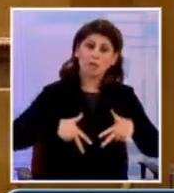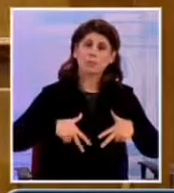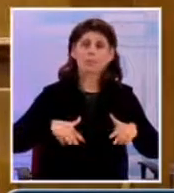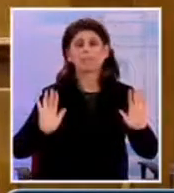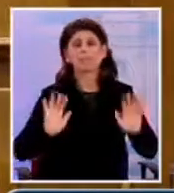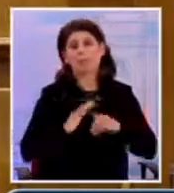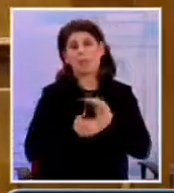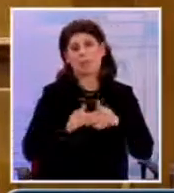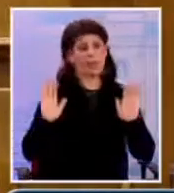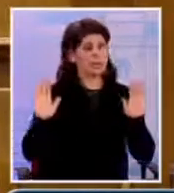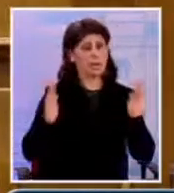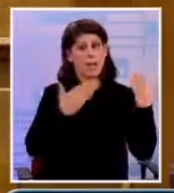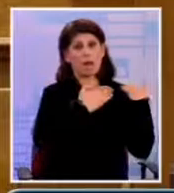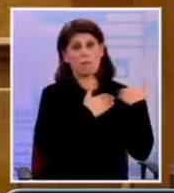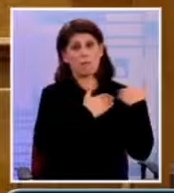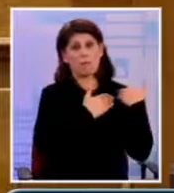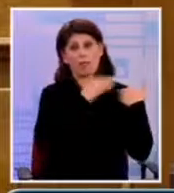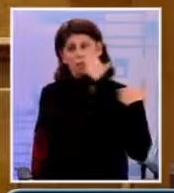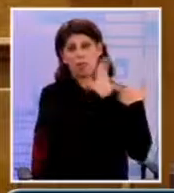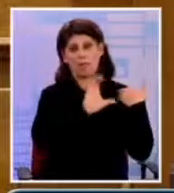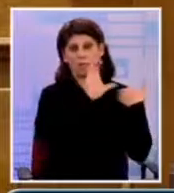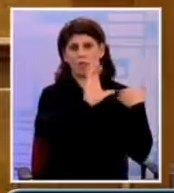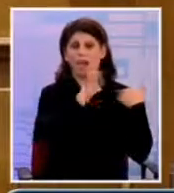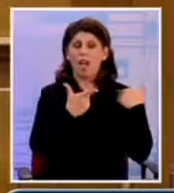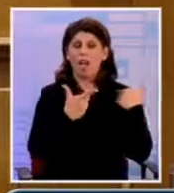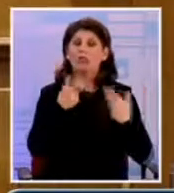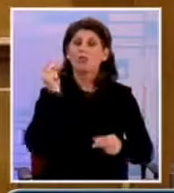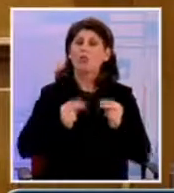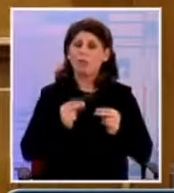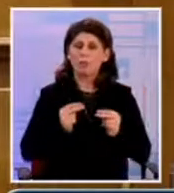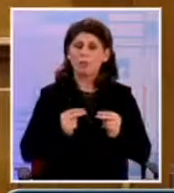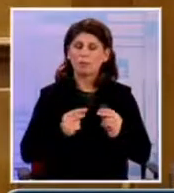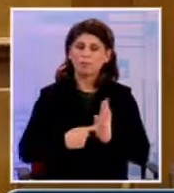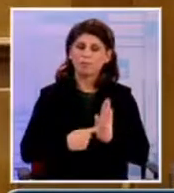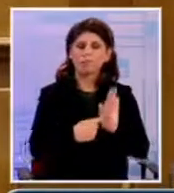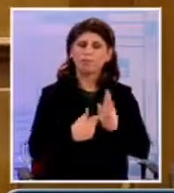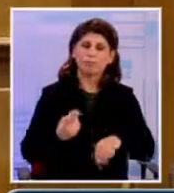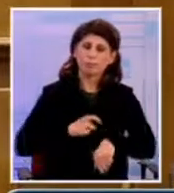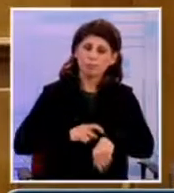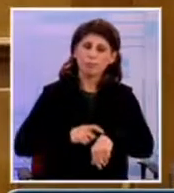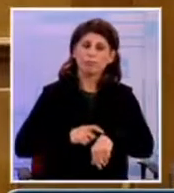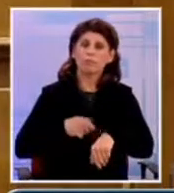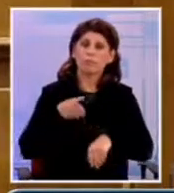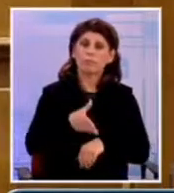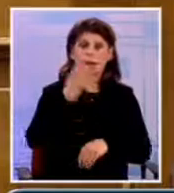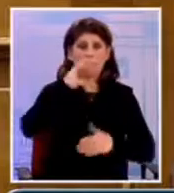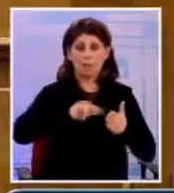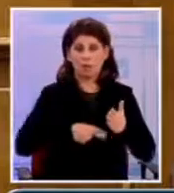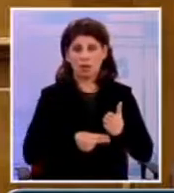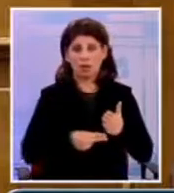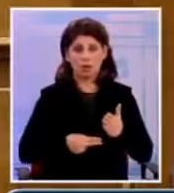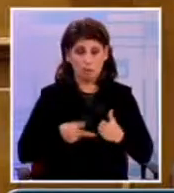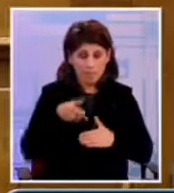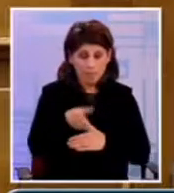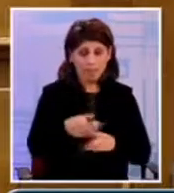έχουν οι ευρωπαϊκοί θεσμοί. Το πρόβλημα όμως αναδεικνύεται από τη στιγμή που μπήκαμε στα μνημόνια, μπήκε η χώρα μας